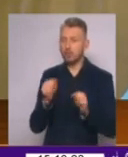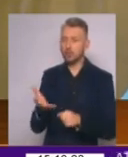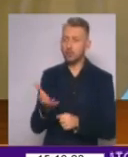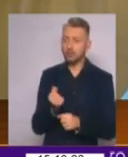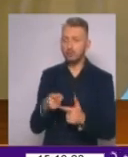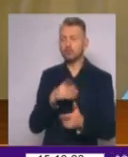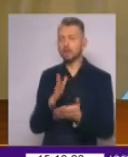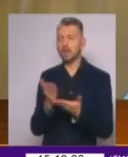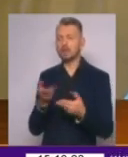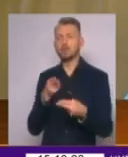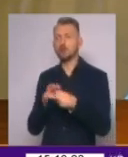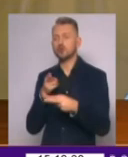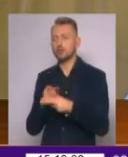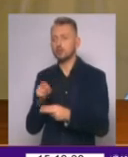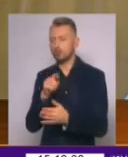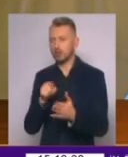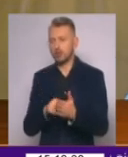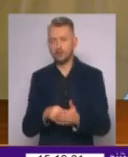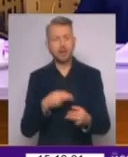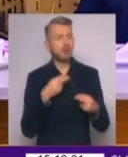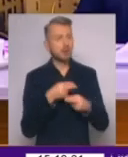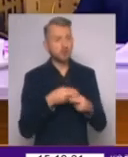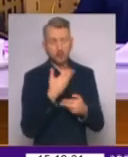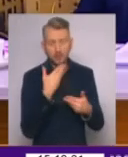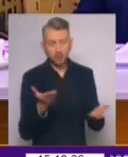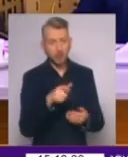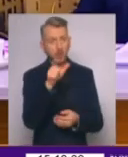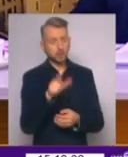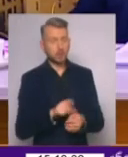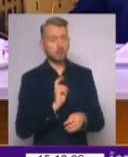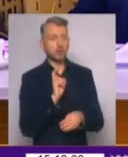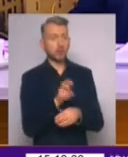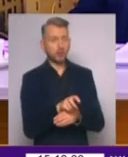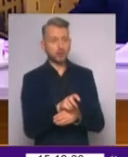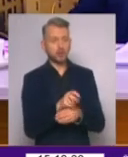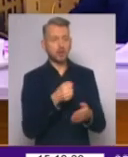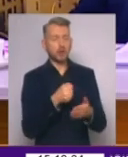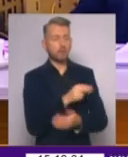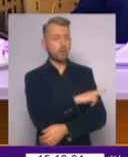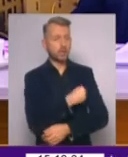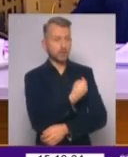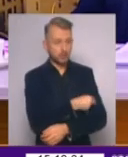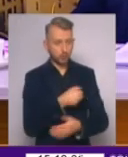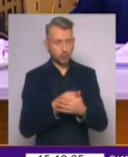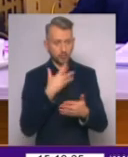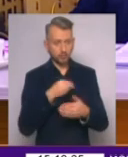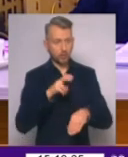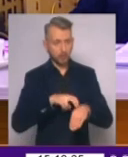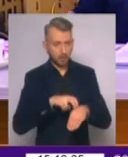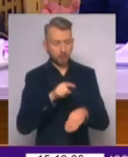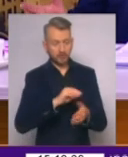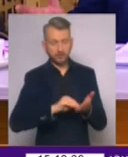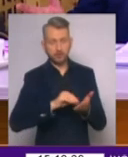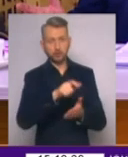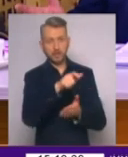чи є якісь перешкоди зараз у цьому питанні? Перешкод ніяких немає. Людина просто приходить в поліклініку, до свого лікаря, він їй виписує